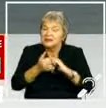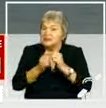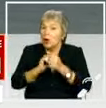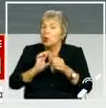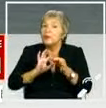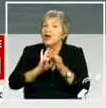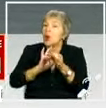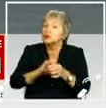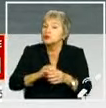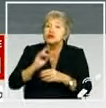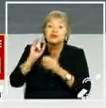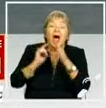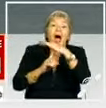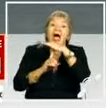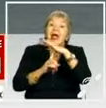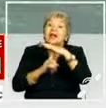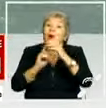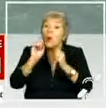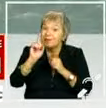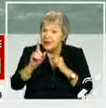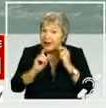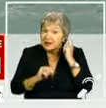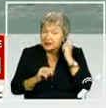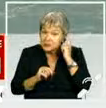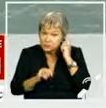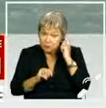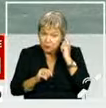elicopterul Puma Naval la bordul unei fregate.